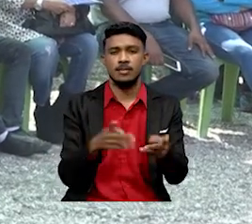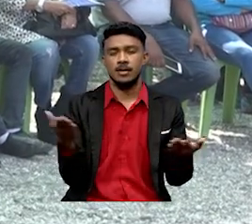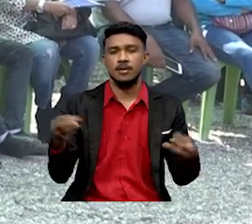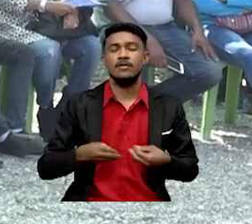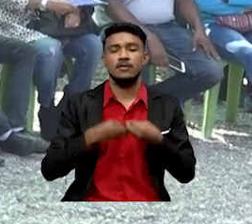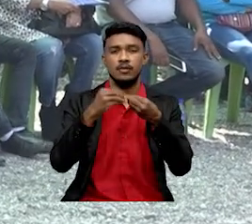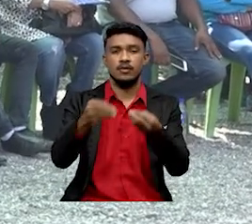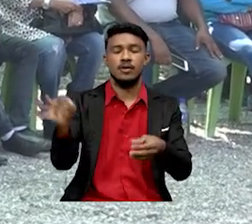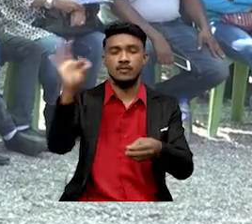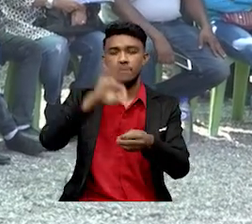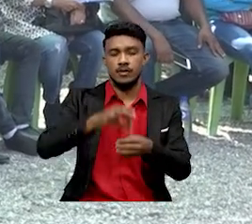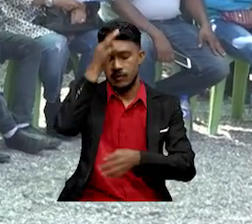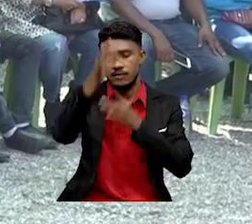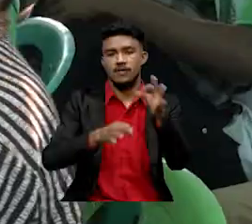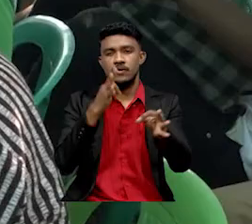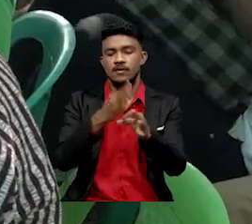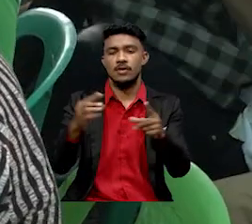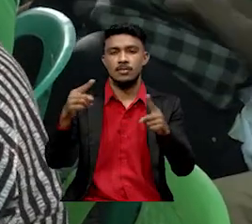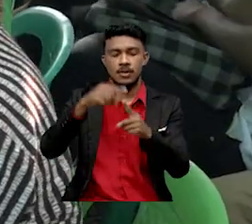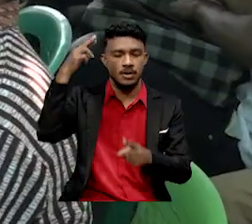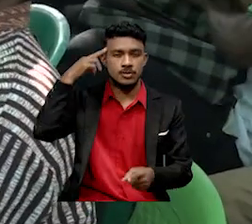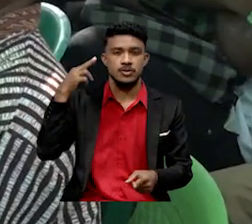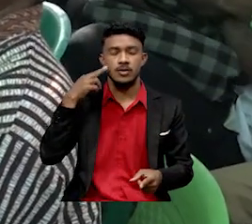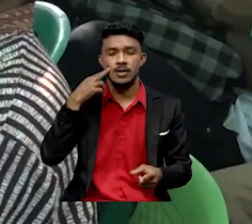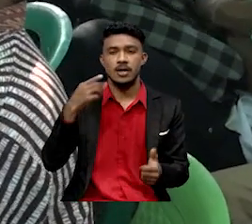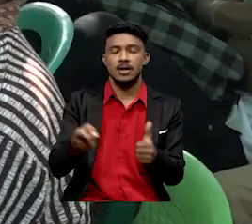na botu konfiansa ba Zoramus Orta ia elesang primera volta.